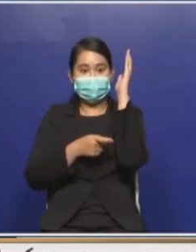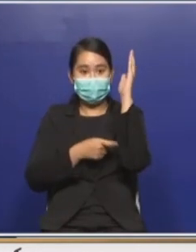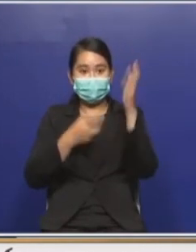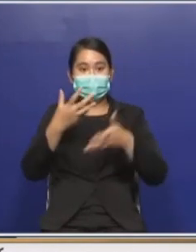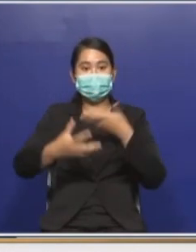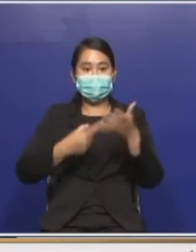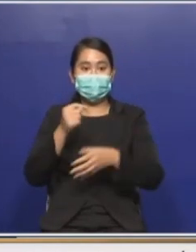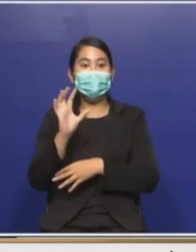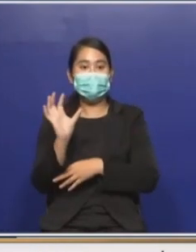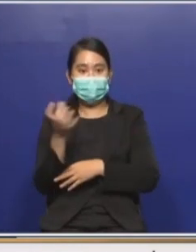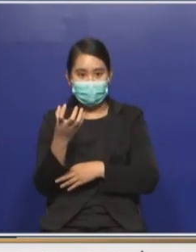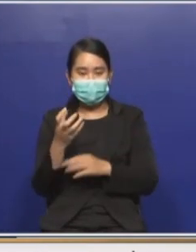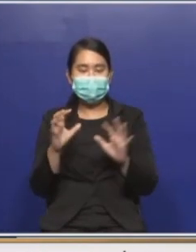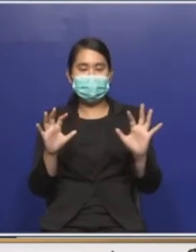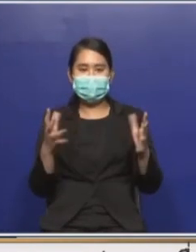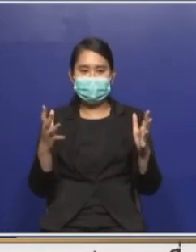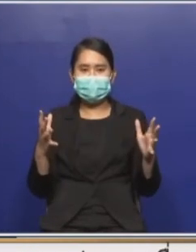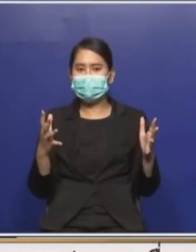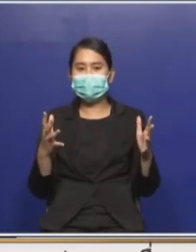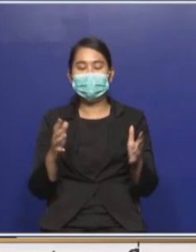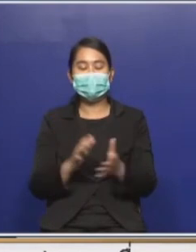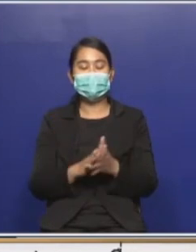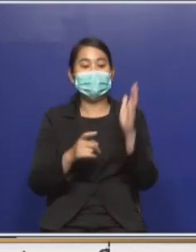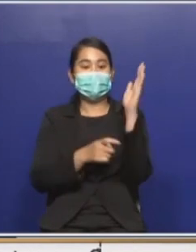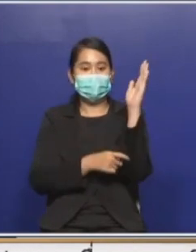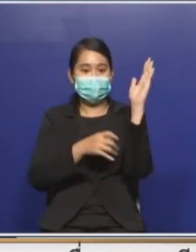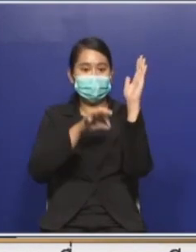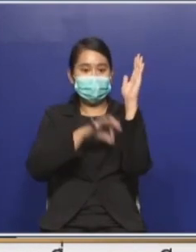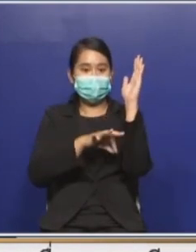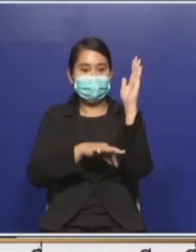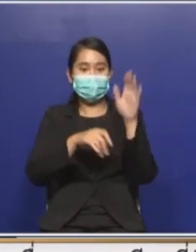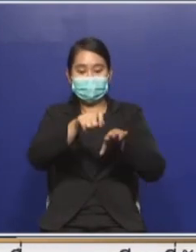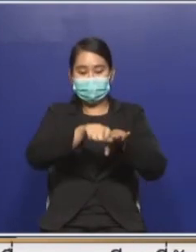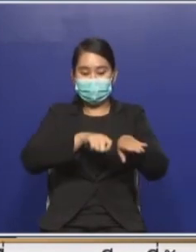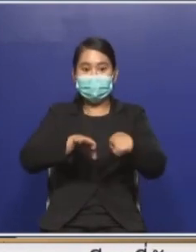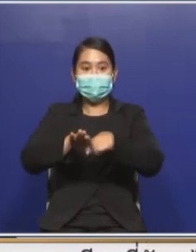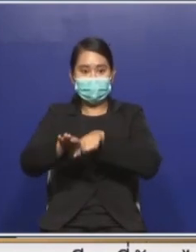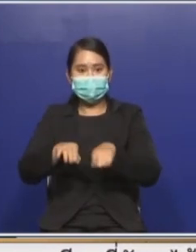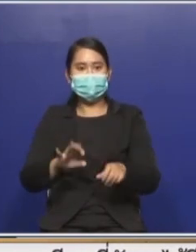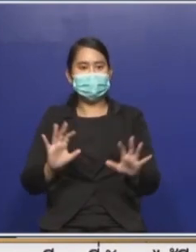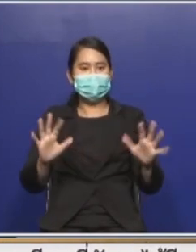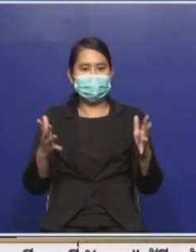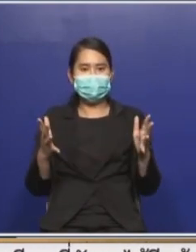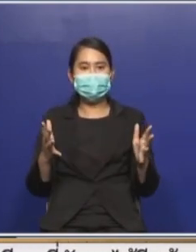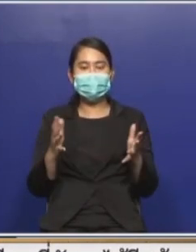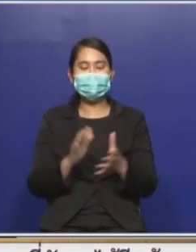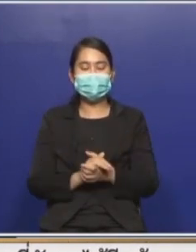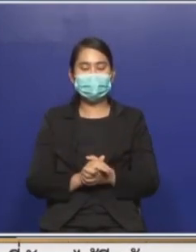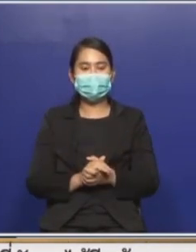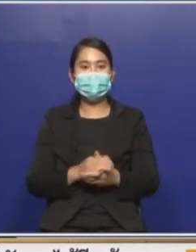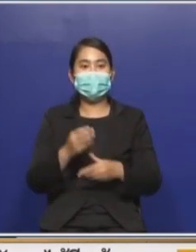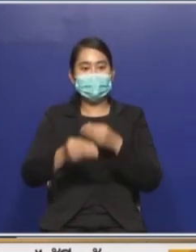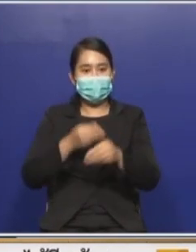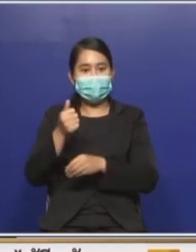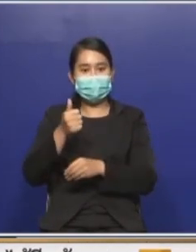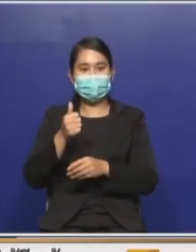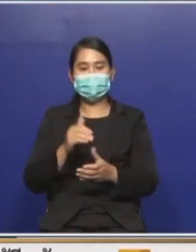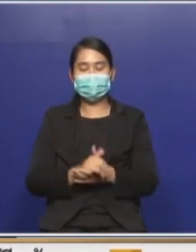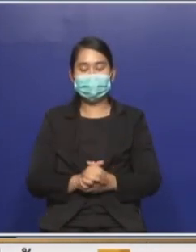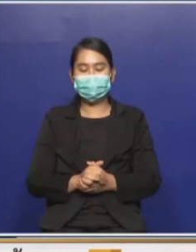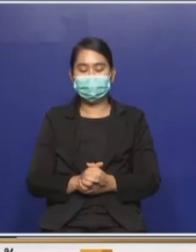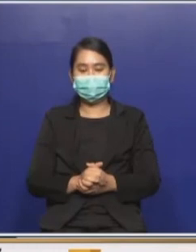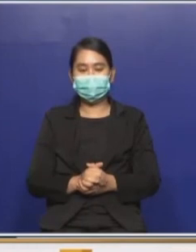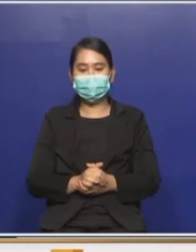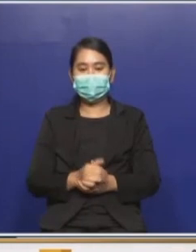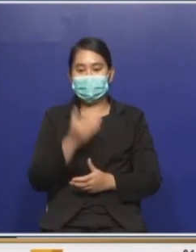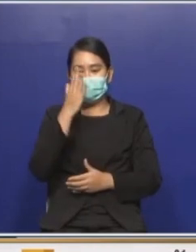ขาดแคลนน้ำยางดิบเอาไปทำถุงมือยางขาดแคลนขายก็ดีครับยาง